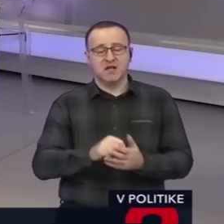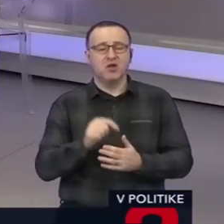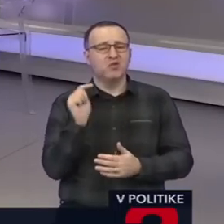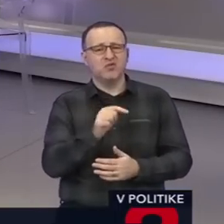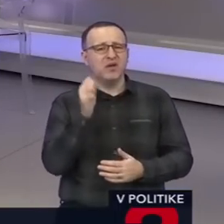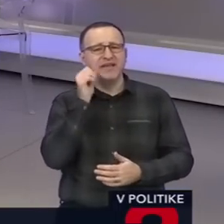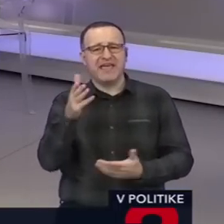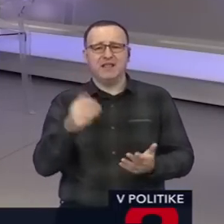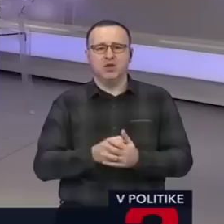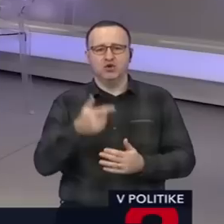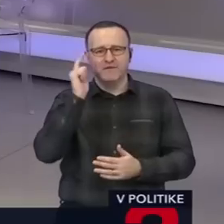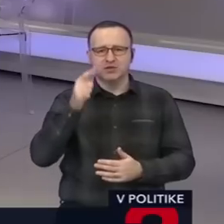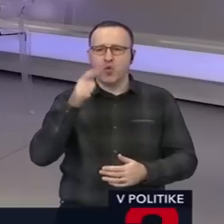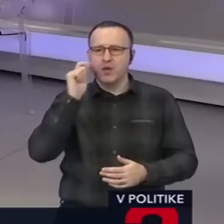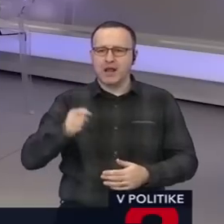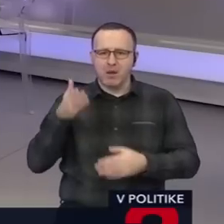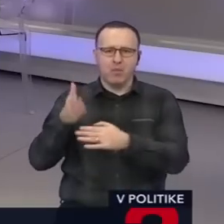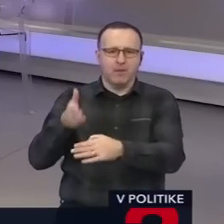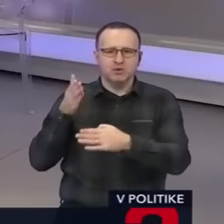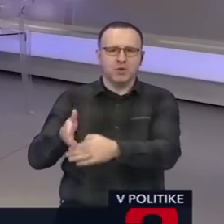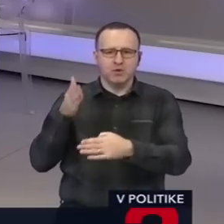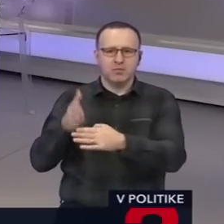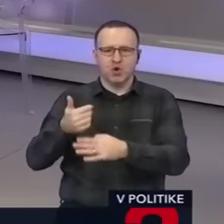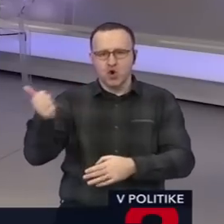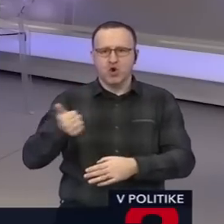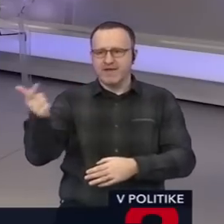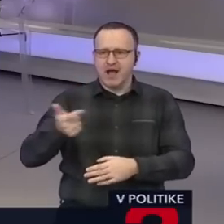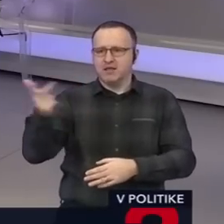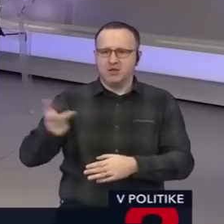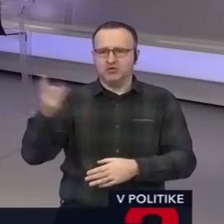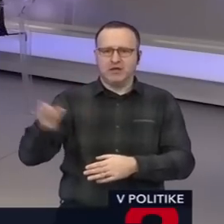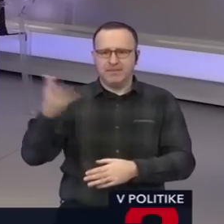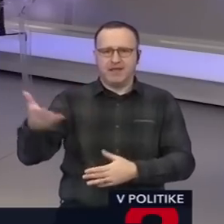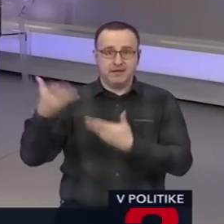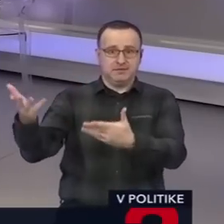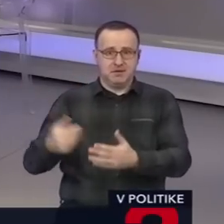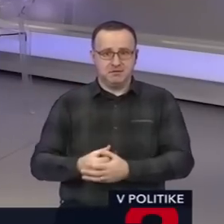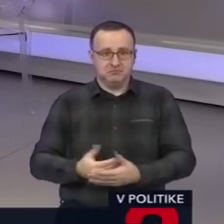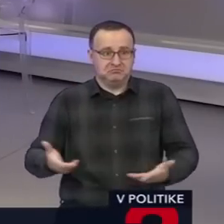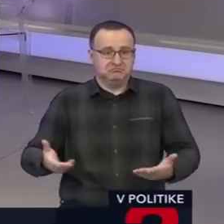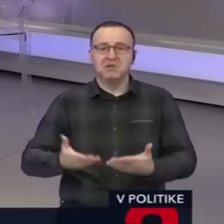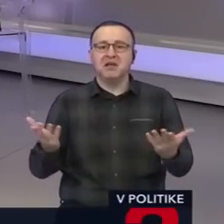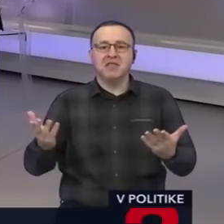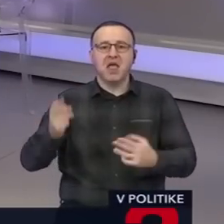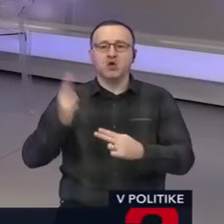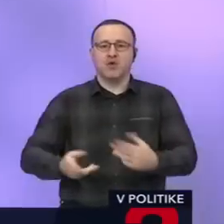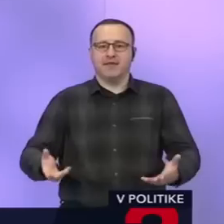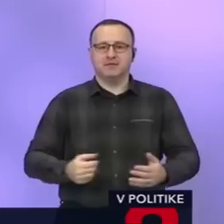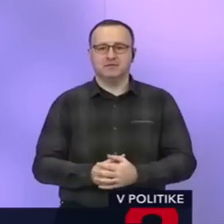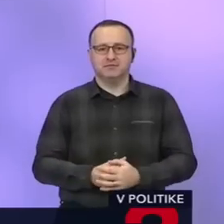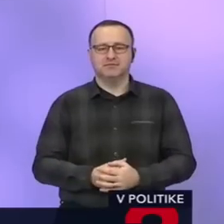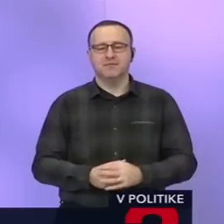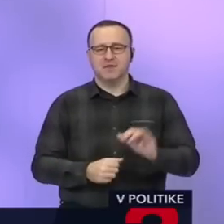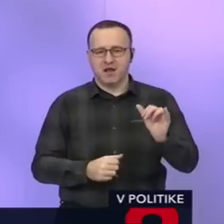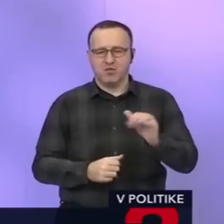Slovensko pomáhať Ukrajine, že kde je ten koniec, pán poslanec Kmec? Áno, to je veľmi dôležitá prvá podmienka,